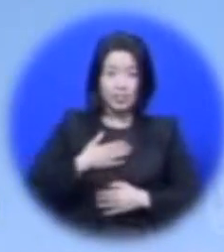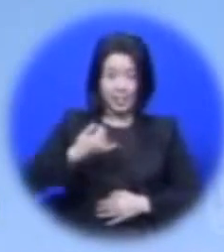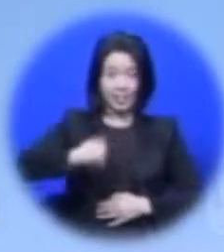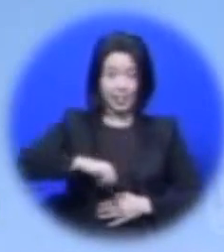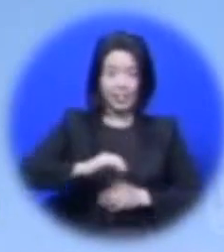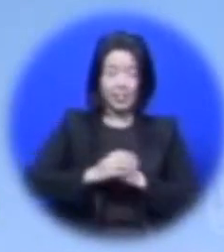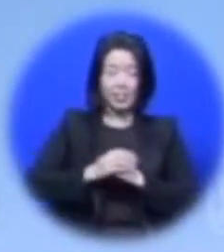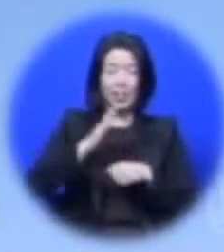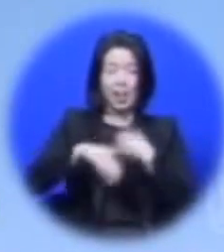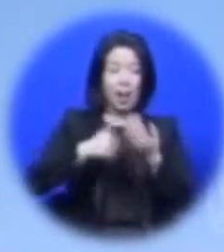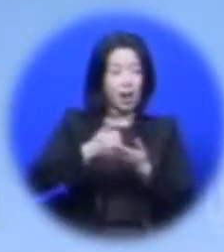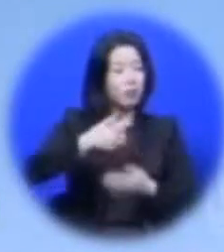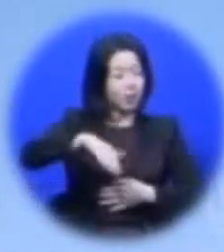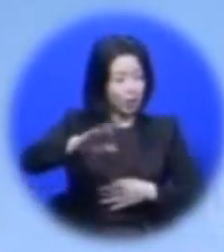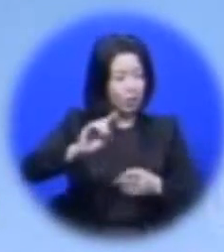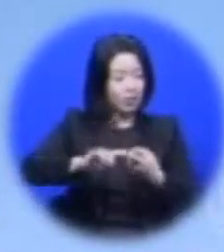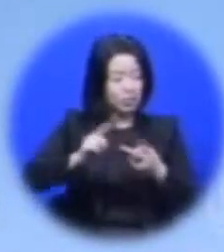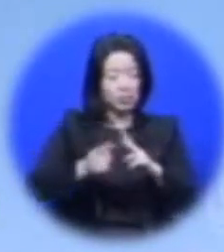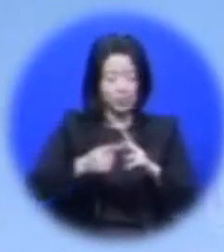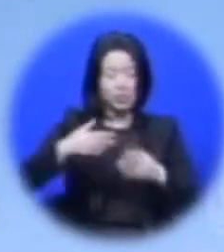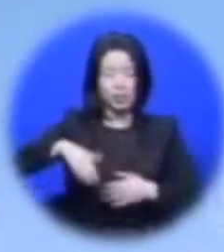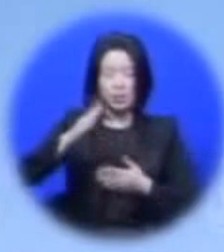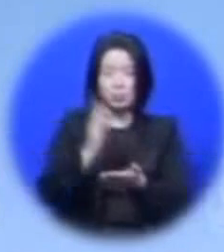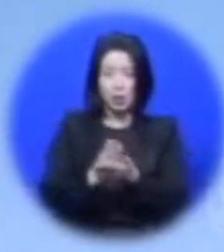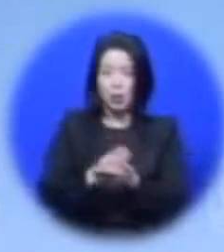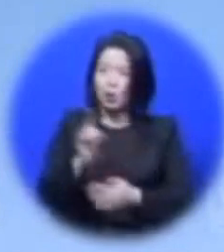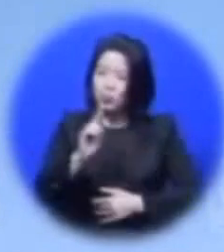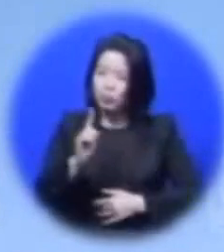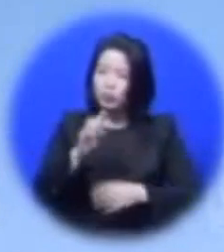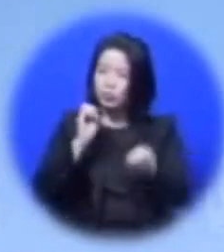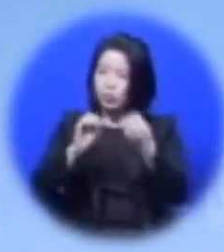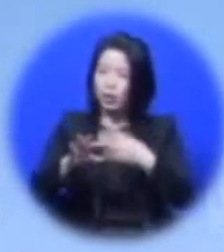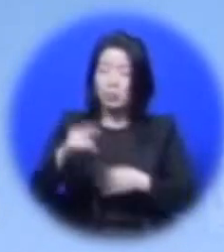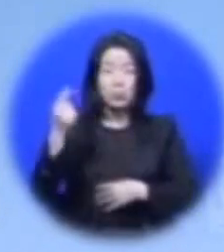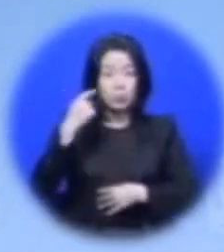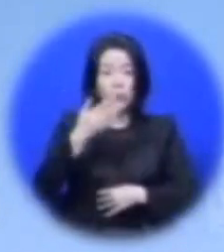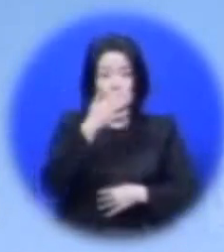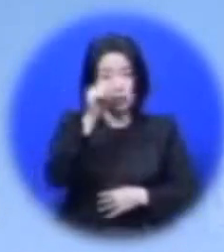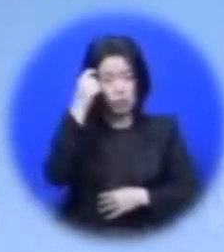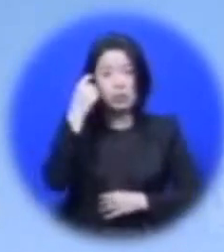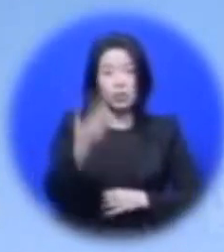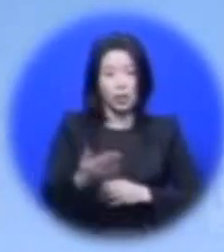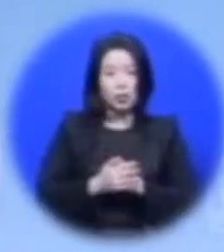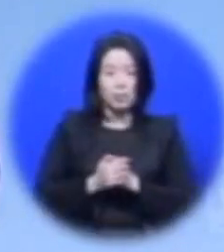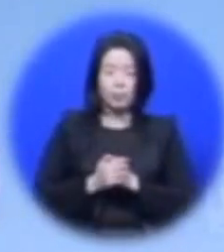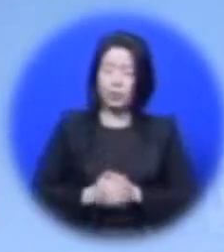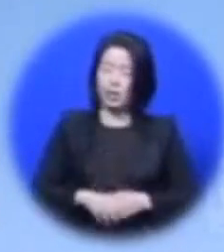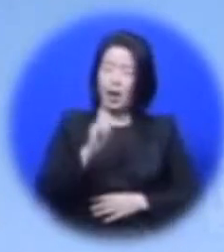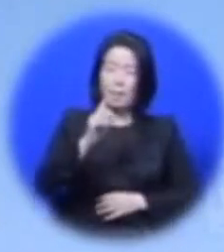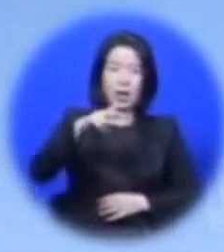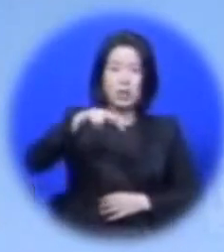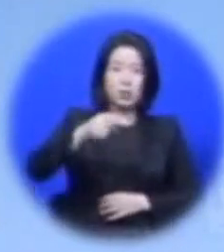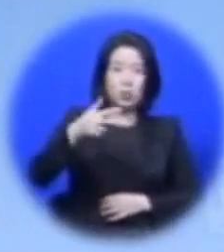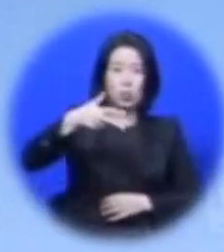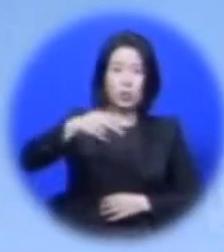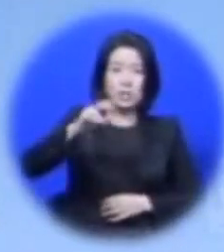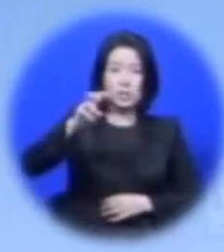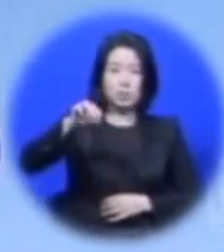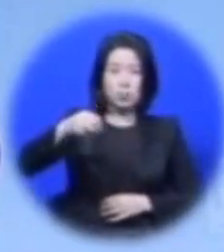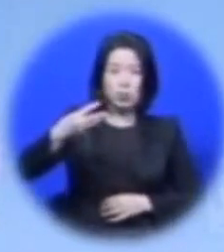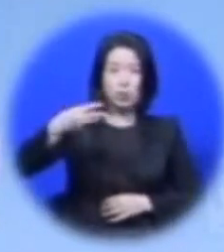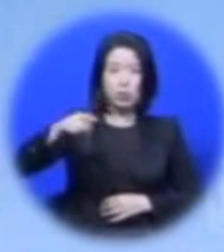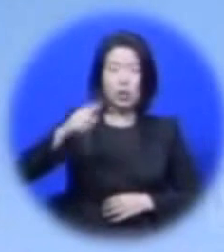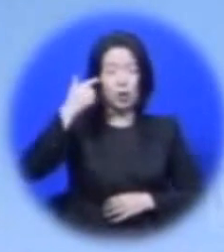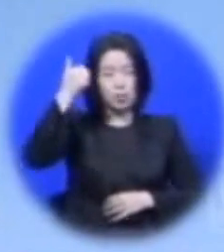하나님이 가라고 하든지 가지 말라고 하든지 무슨 응답을 들었을까요? 한 번은 조지 밀러 목사님에게